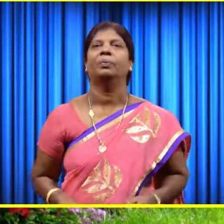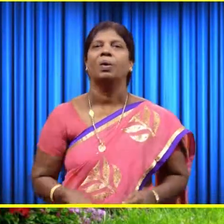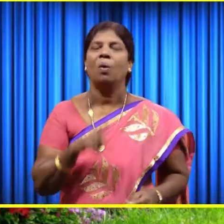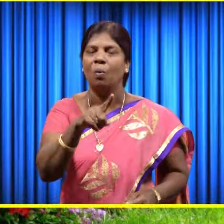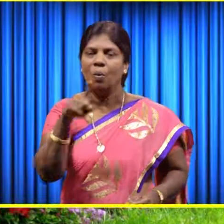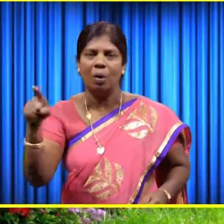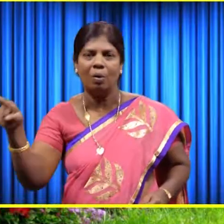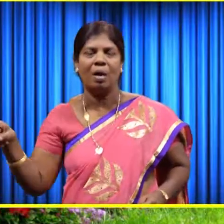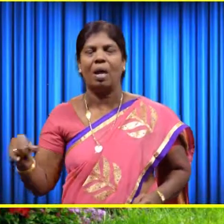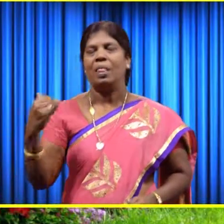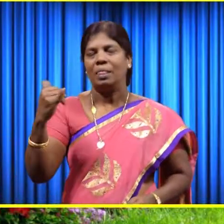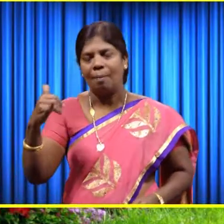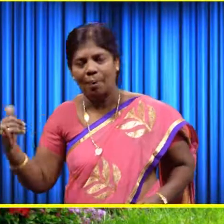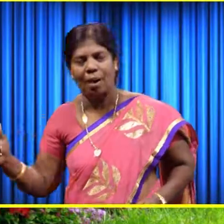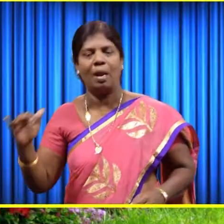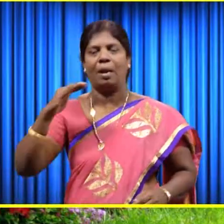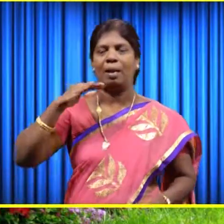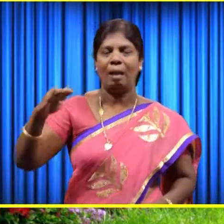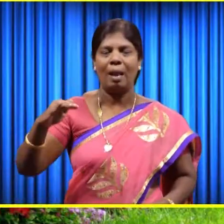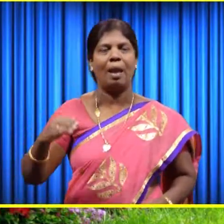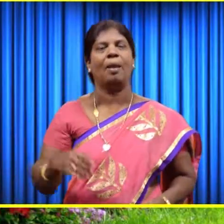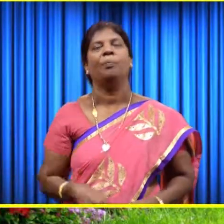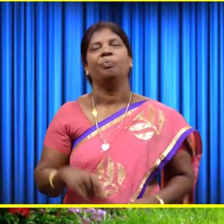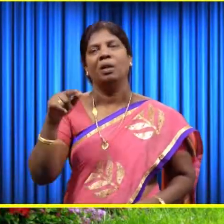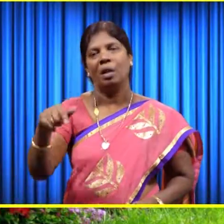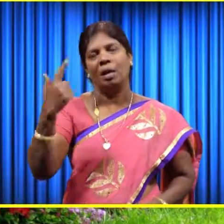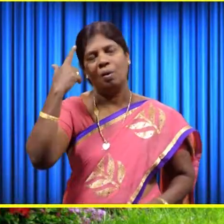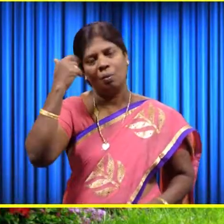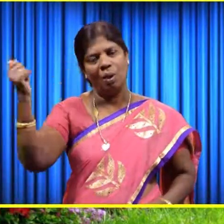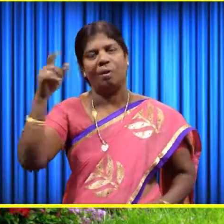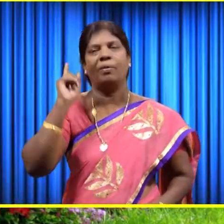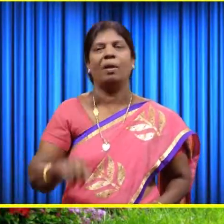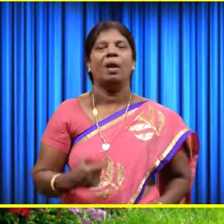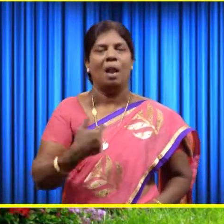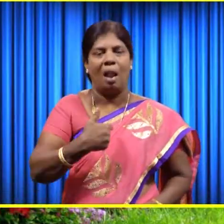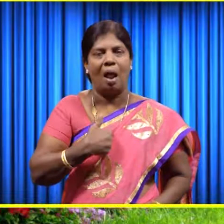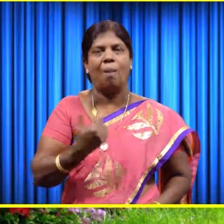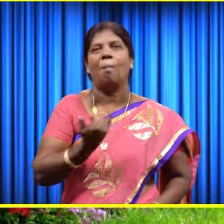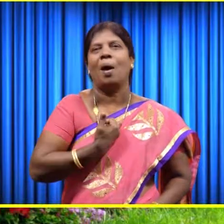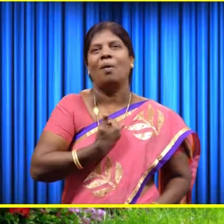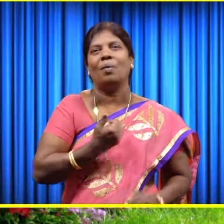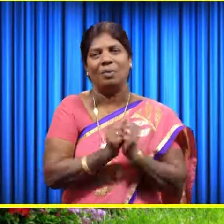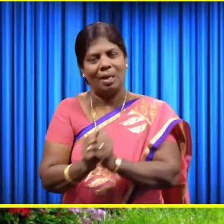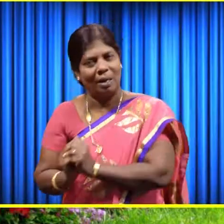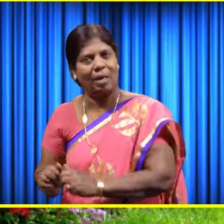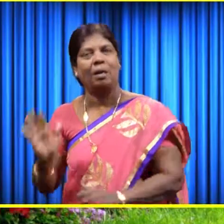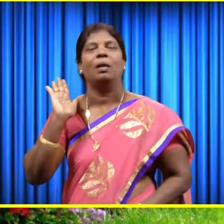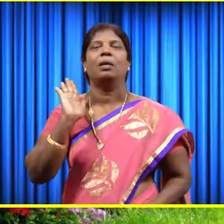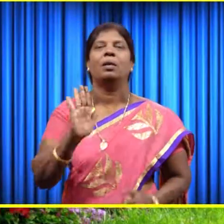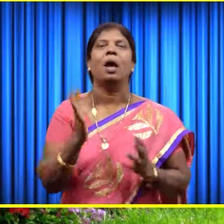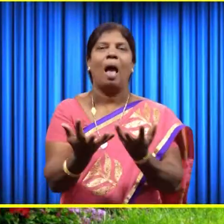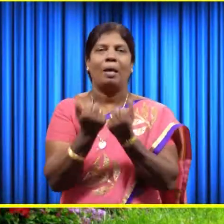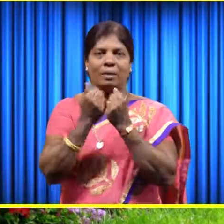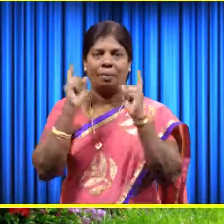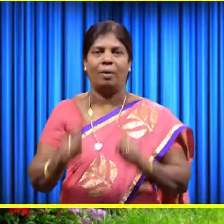நிலையை, பரிதாப நிலையை, அவல நிலையை நீங்கள் உணர வேண்டும். நான் பாவி என்று உணர்ந்து கொள்ளுங்கள்.